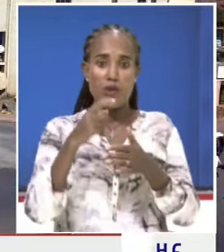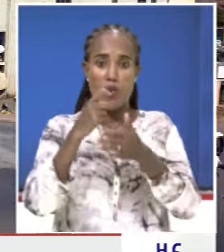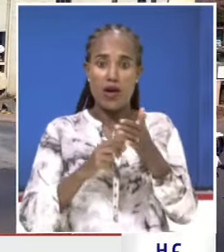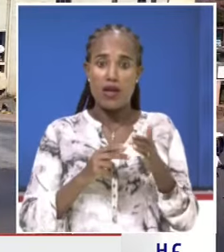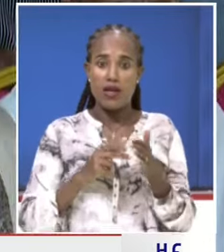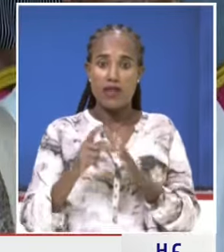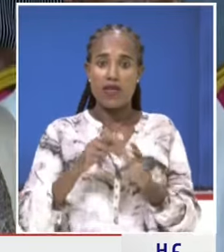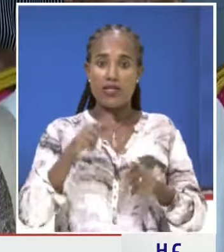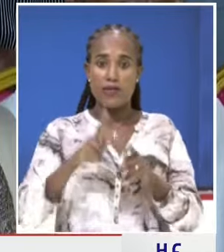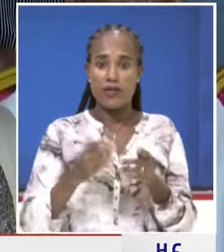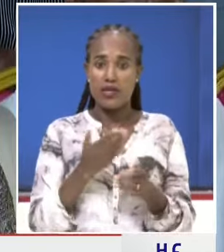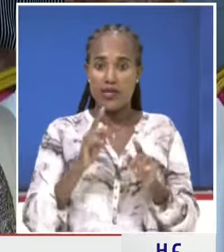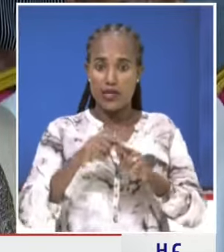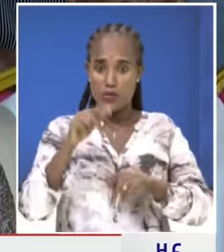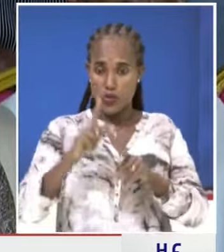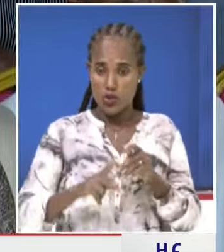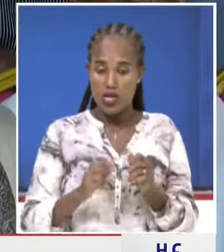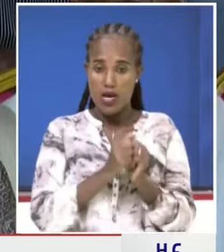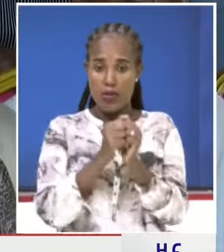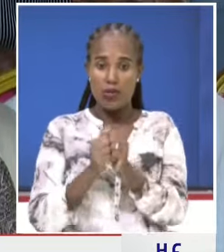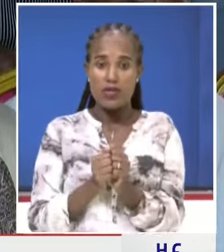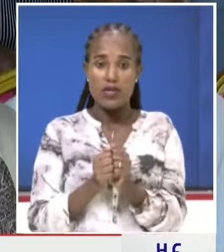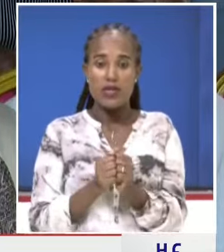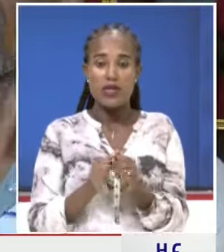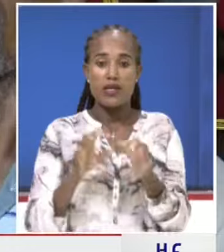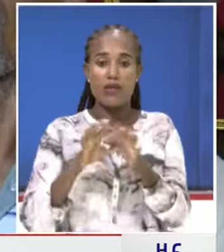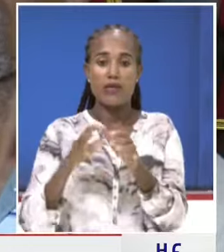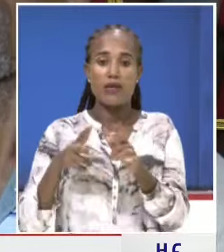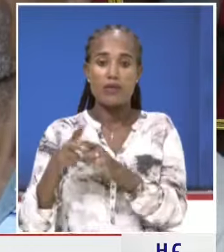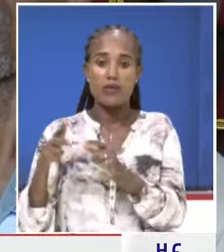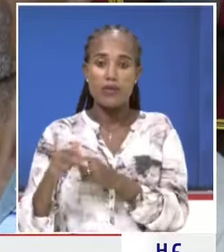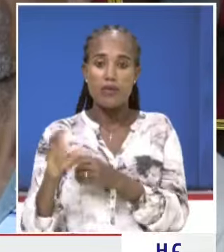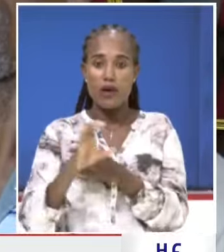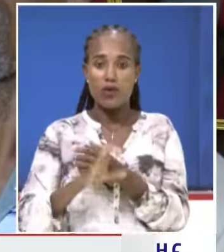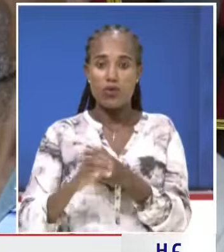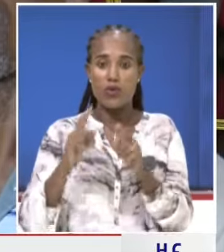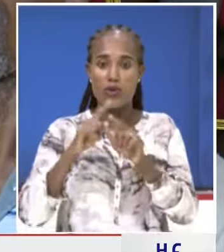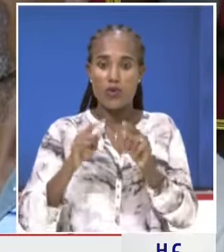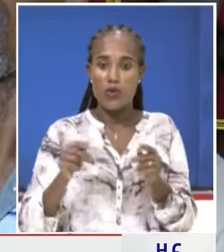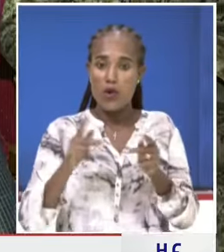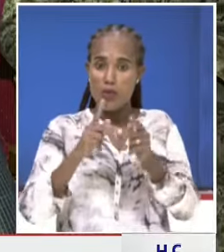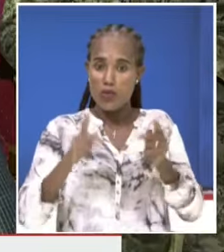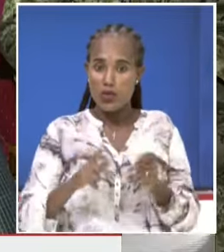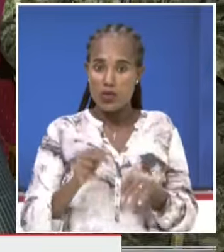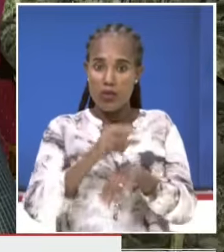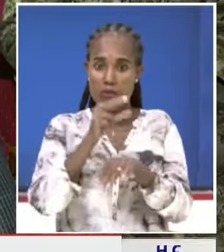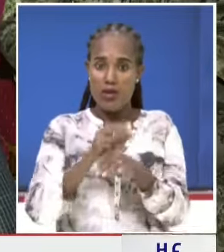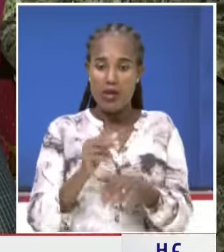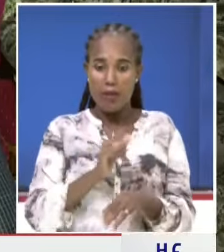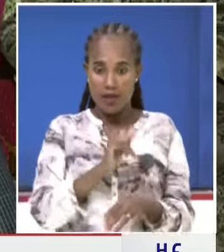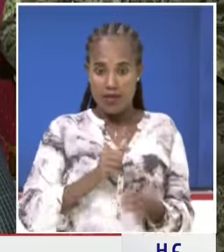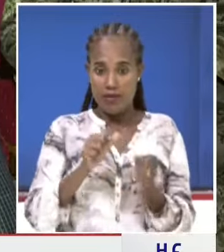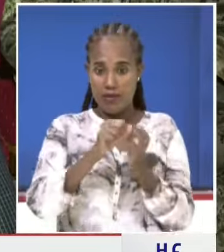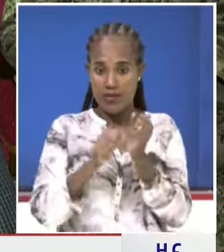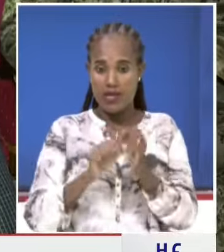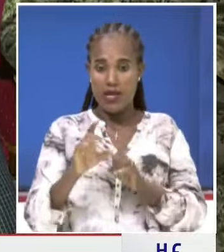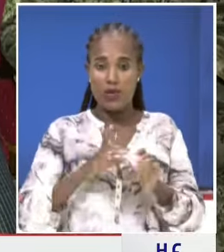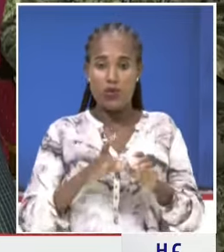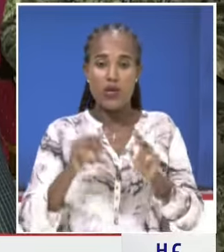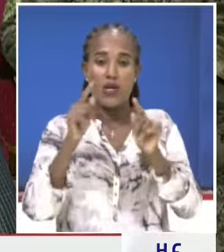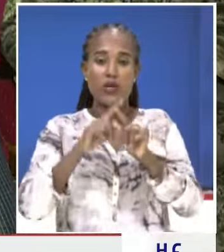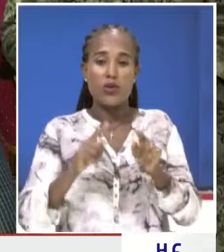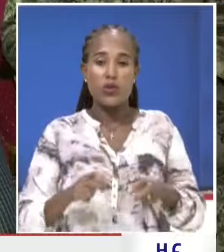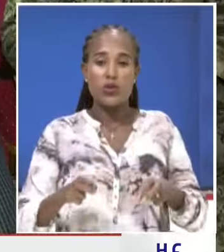የከፈለ ህዝብ ነው። ነገር ግን የህዝቦችን የአብሮነትና የአንድነት ገመድ ለመበጣጠስ በሀገሪቱ በተለያዩ አካባቢዎች ብሔርንና ማንነትን መሰረት ያደረጉ